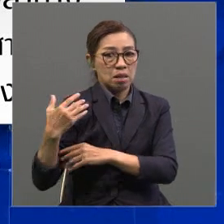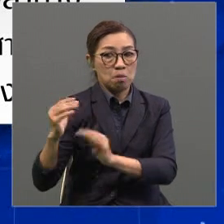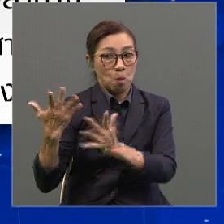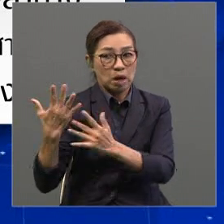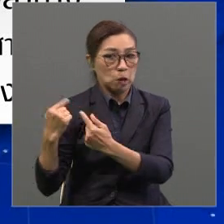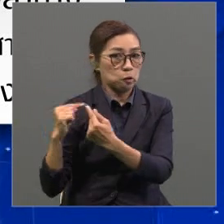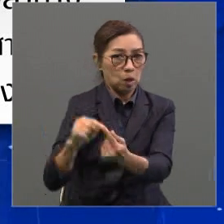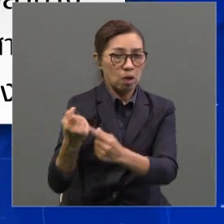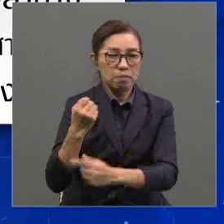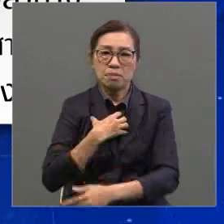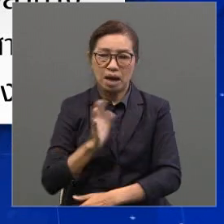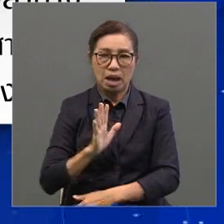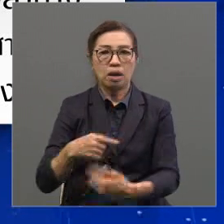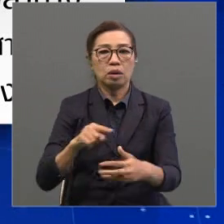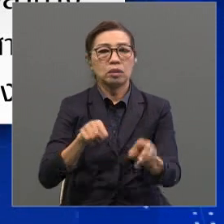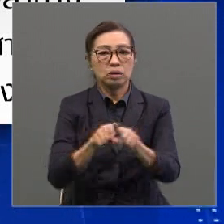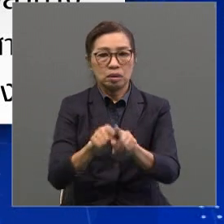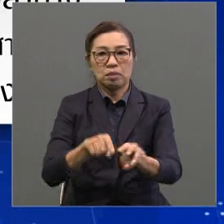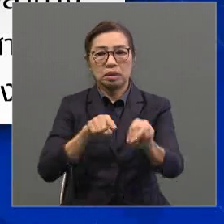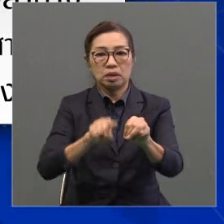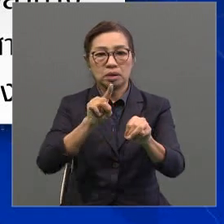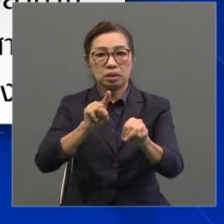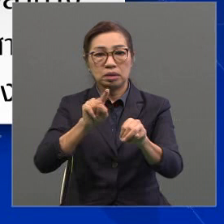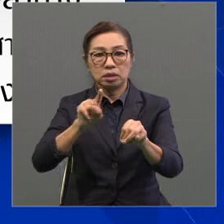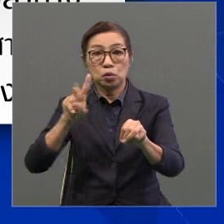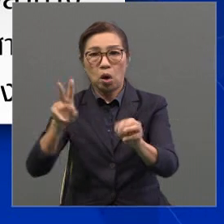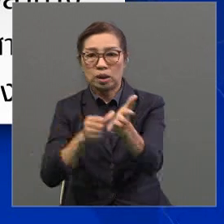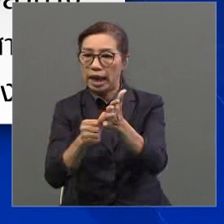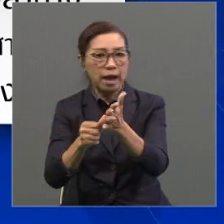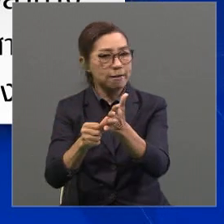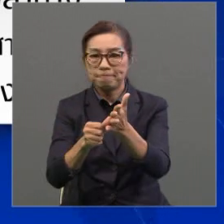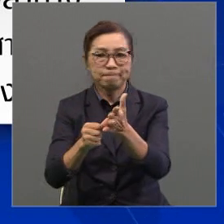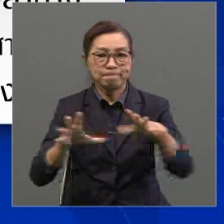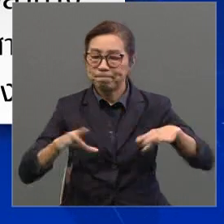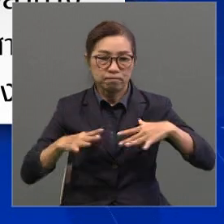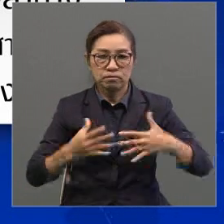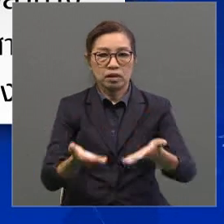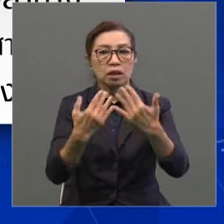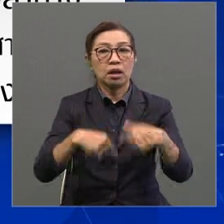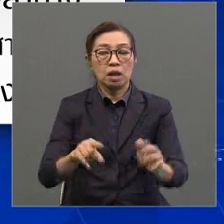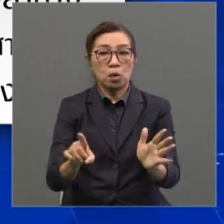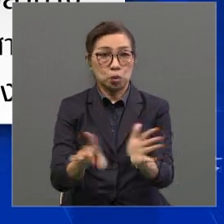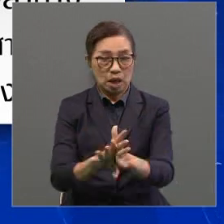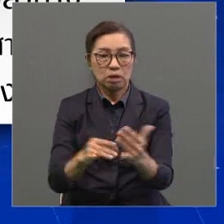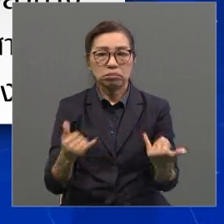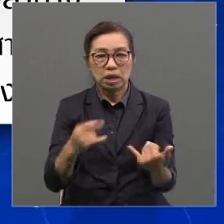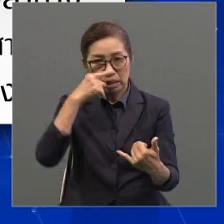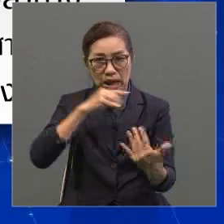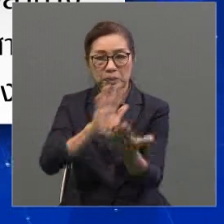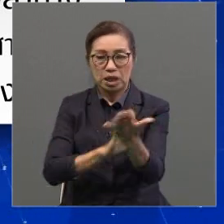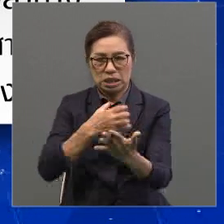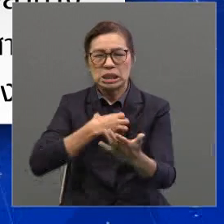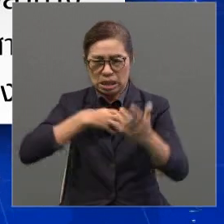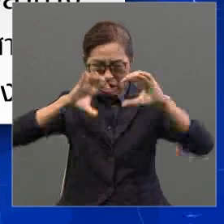และไม่เห็นด้วยกับการแก้ไขประมวลกฎหมายอาญามาตรา 112และประการสุดท้ายคือยอมรับว่าขณะนี้บ้านเมืองต้องการรัฐบาล